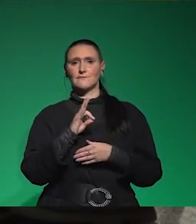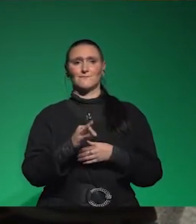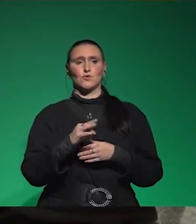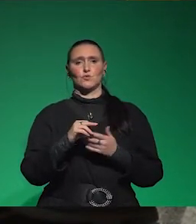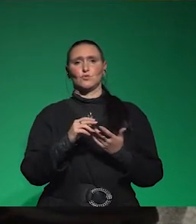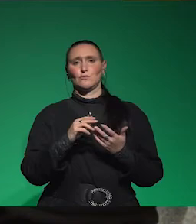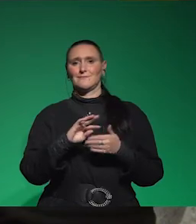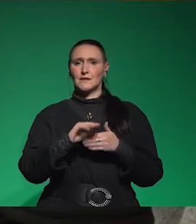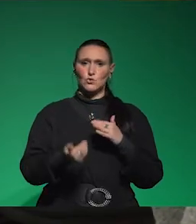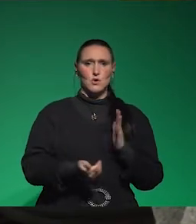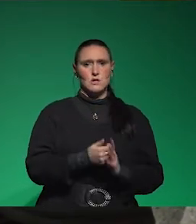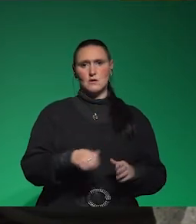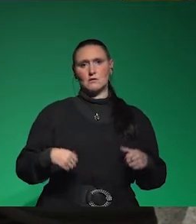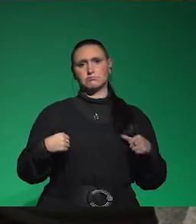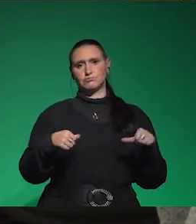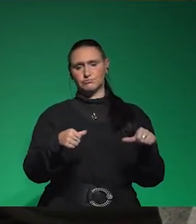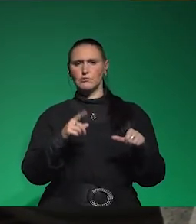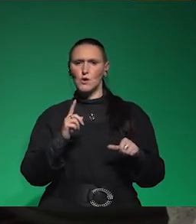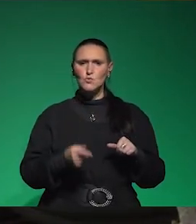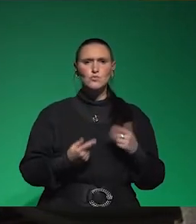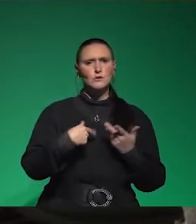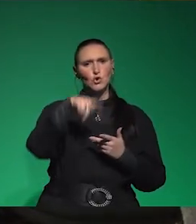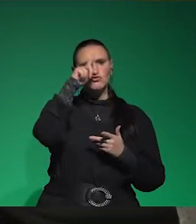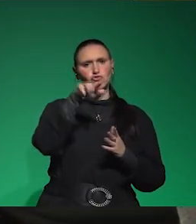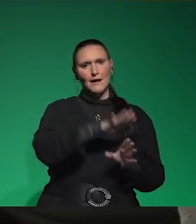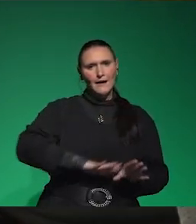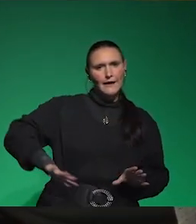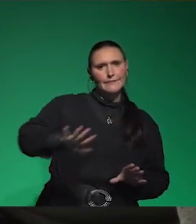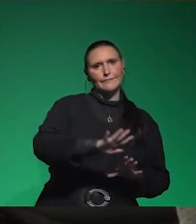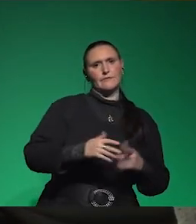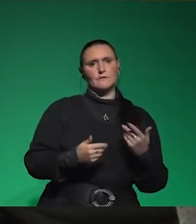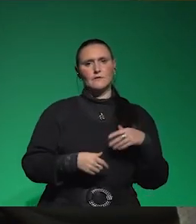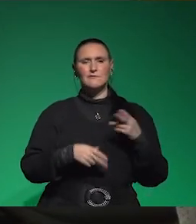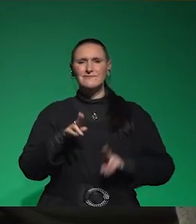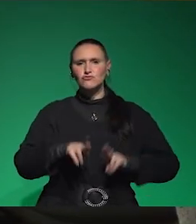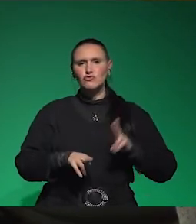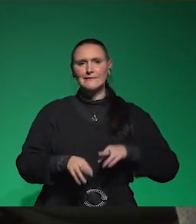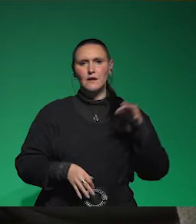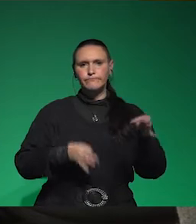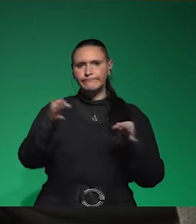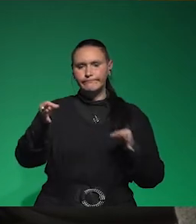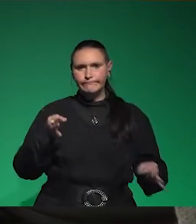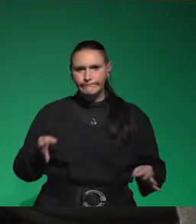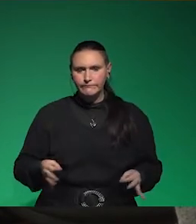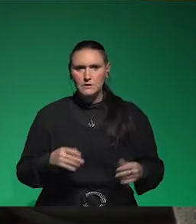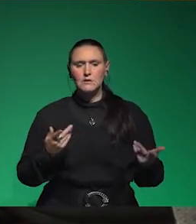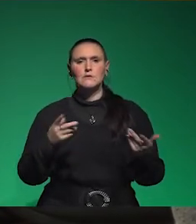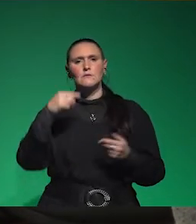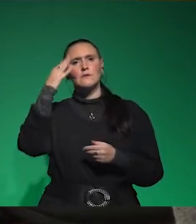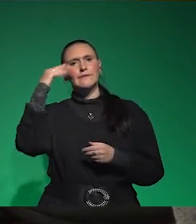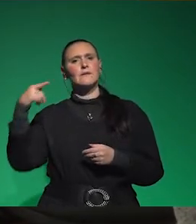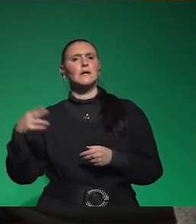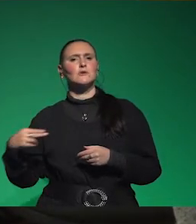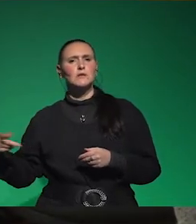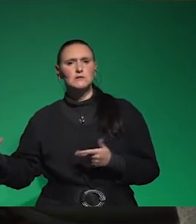Wiederaufforstung gesprochen in unterschiedlichen Regionen, auch in Deutschland. Und wir wissen ja vom Beispiel aus Indonesien